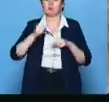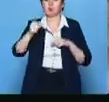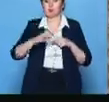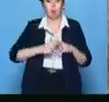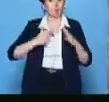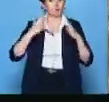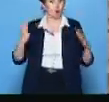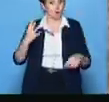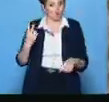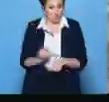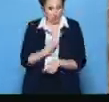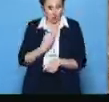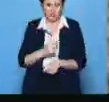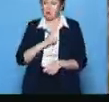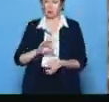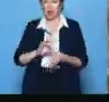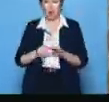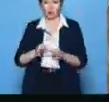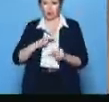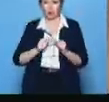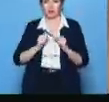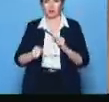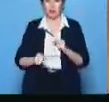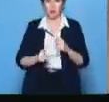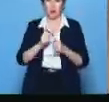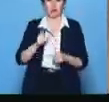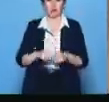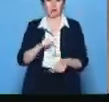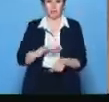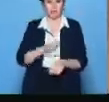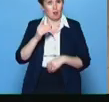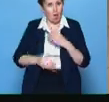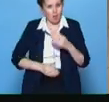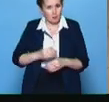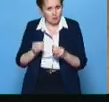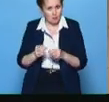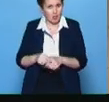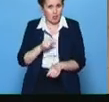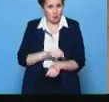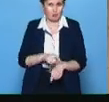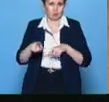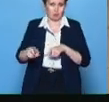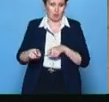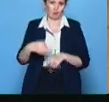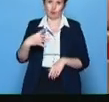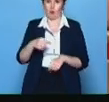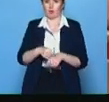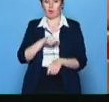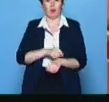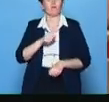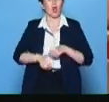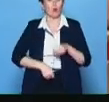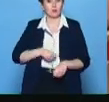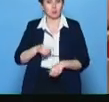Самой сложной была олимпийская дистанция. 1,5 километра плавания, 10 километров бег и 40 километров велосипед.